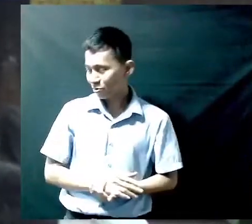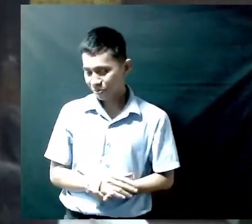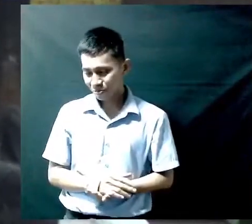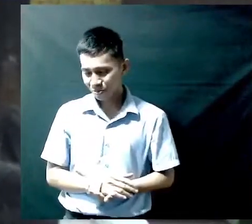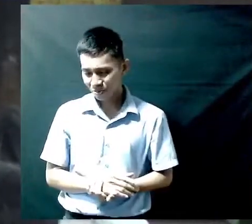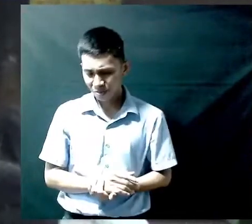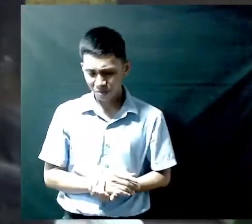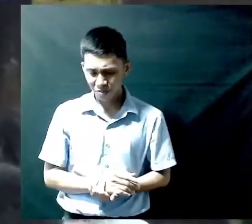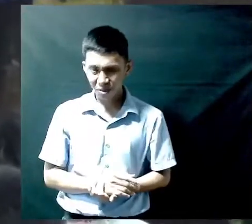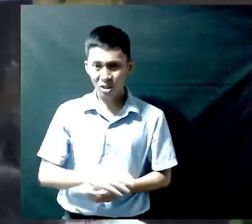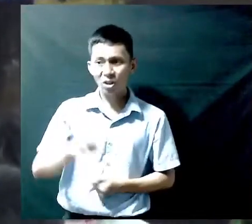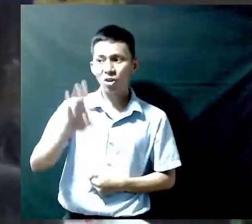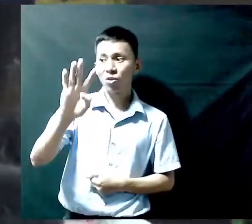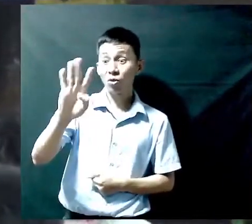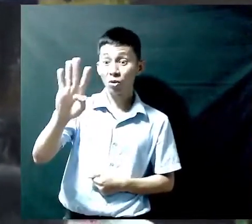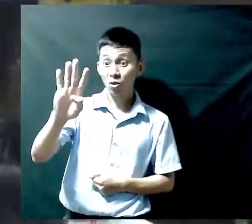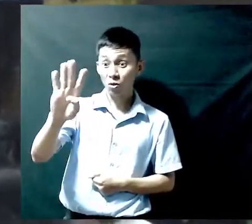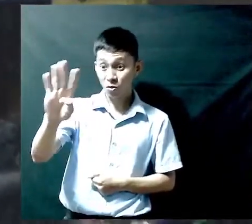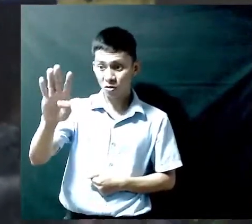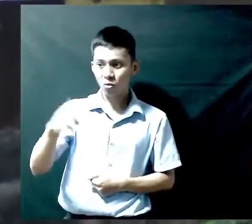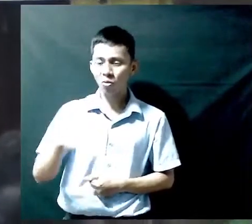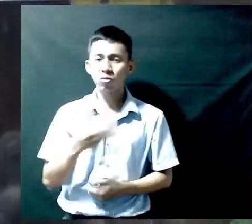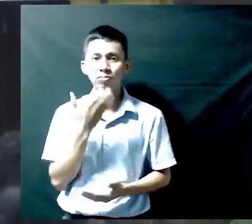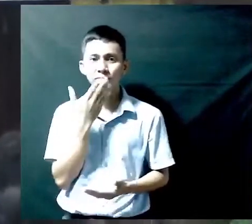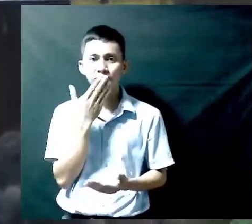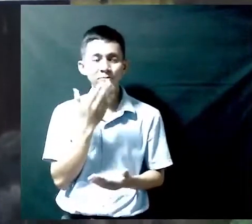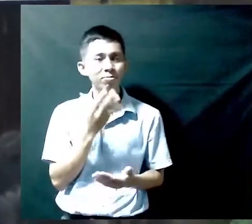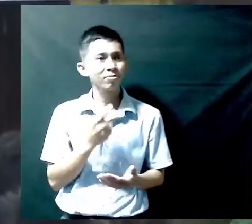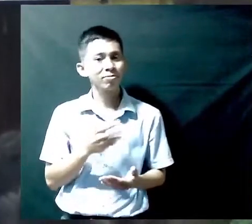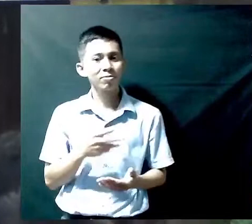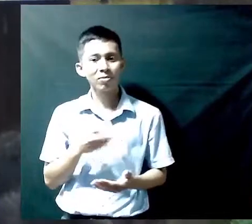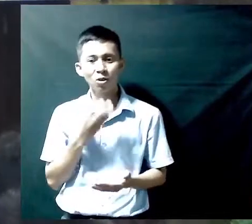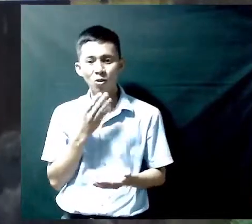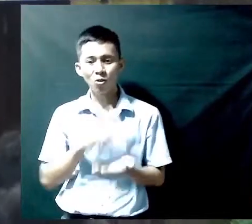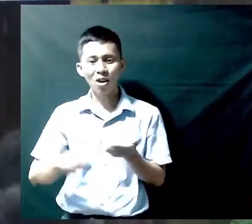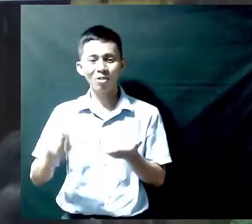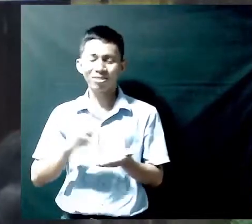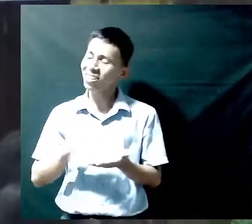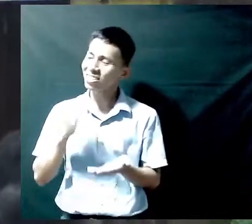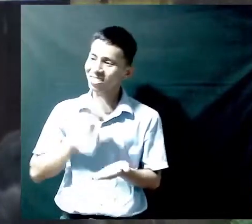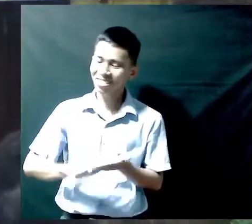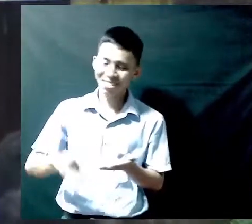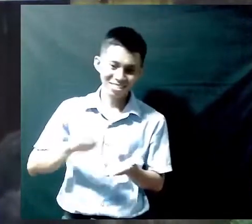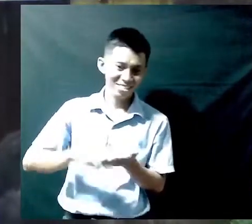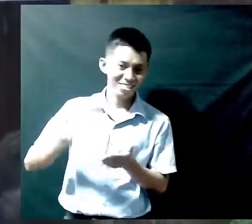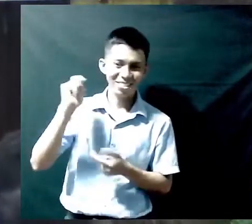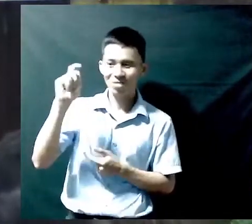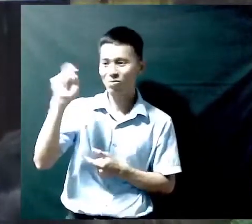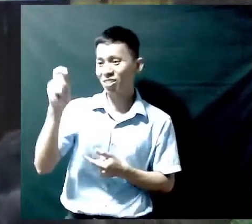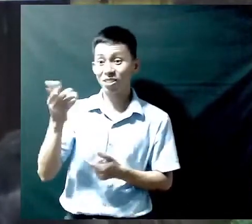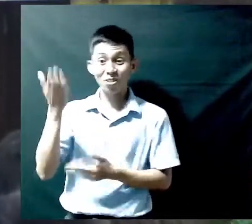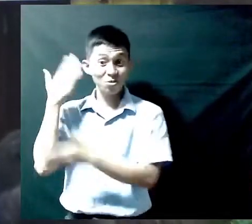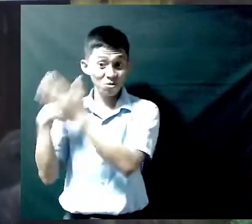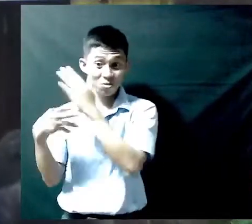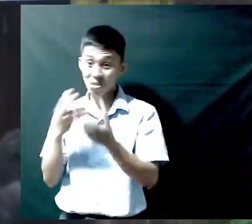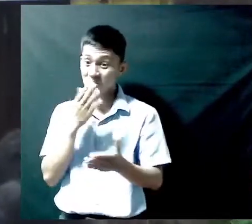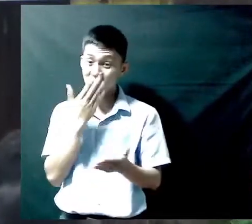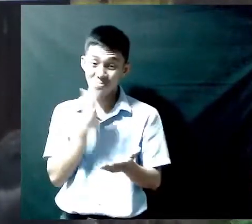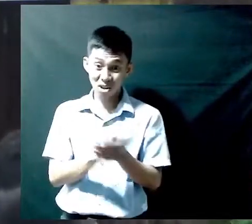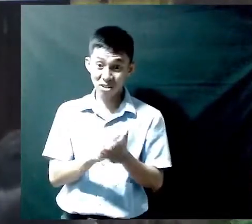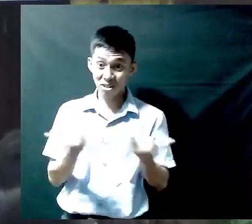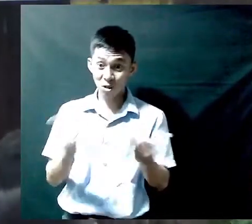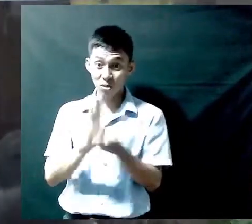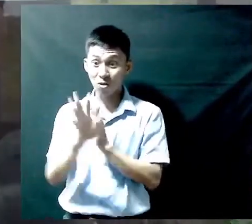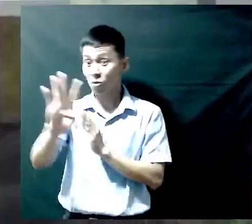If I'm not mistaken, 4 of them are already pastors and serving the Lord in a full-time ministry. Kaya po yun ang ating naging ministry hanggang